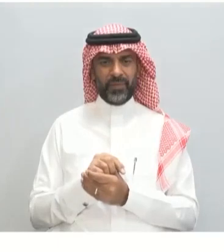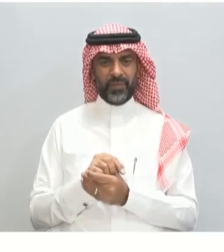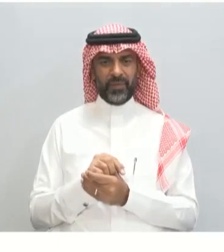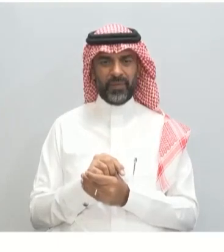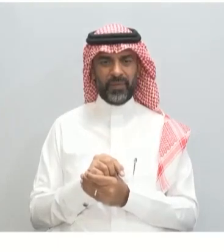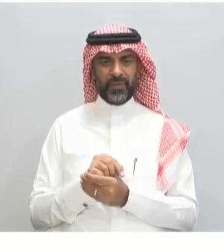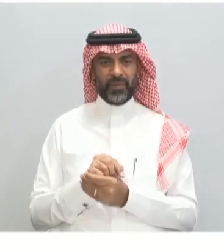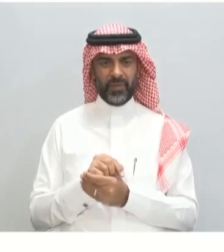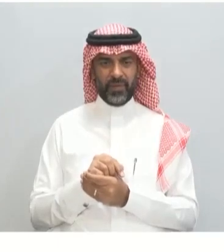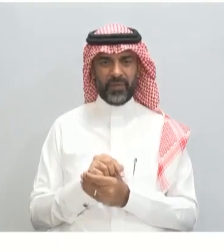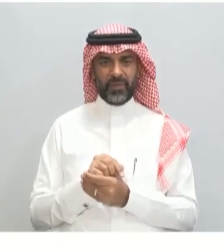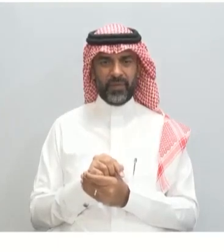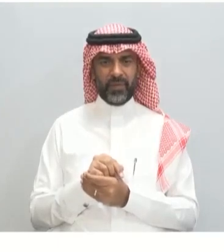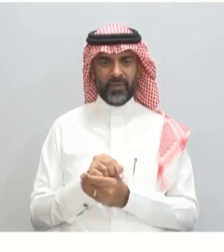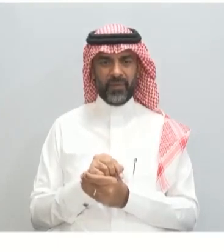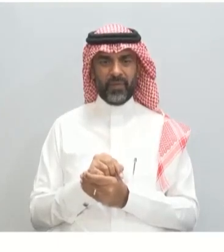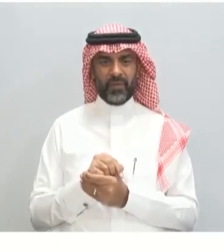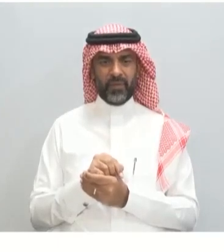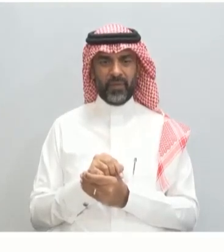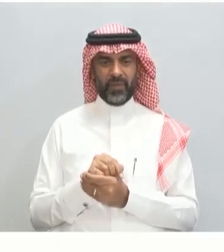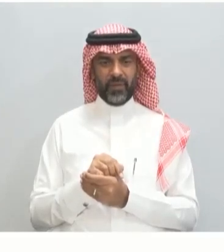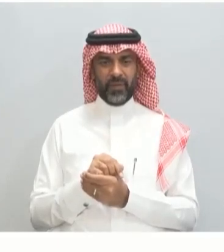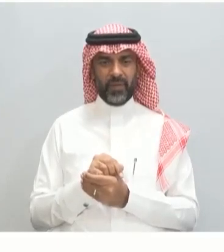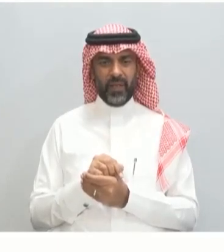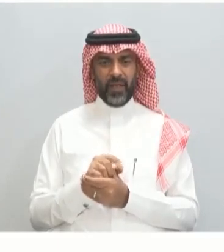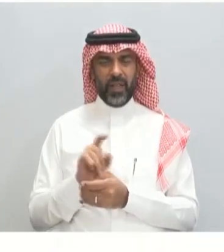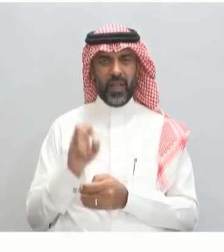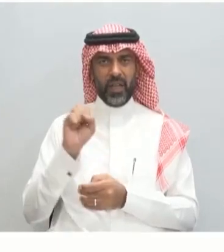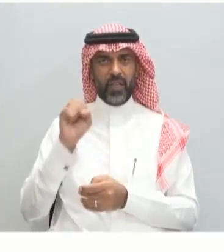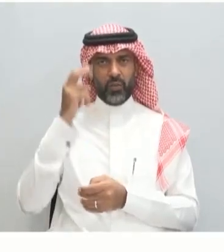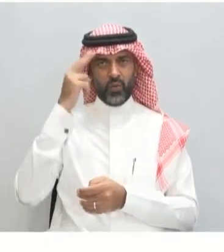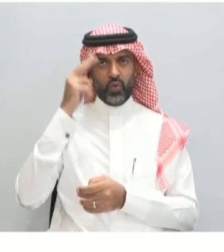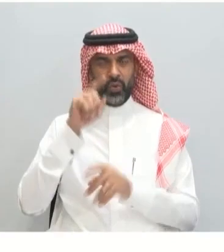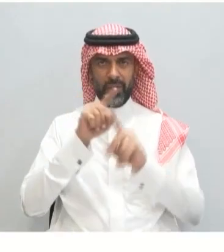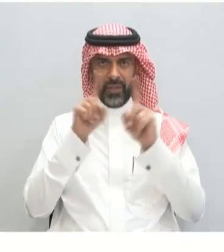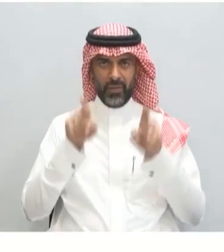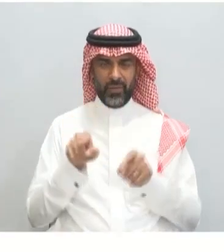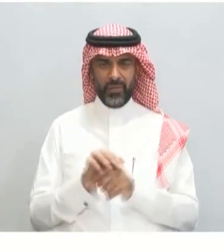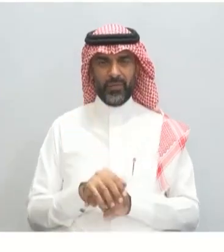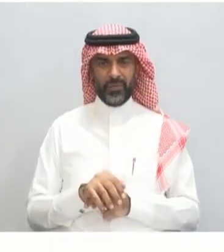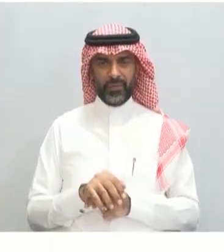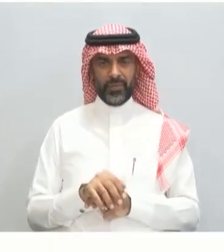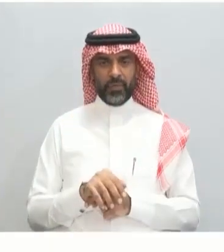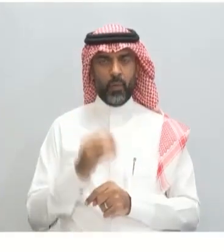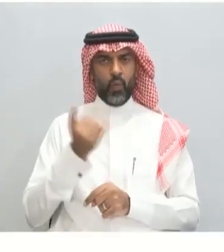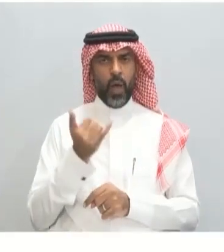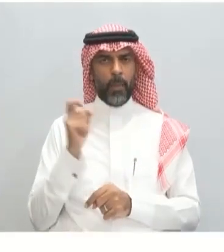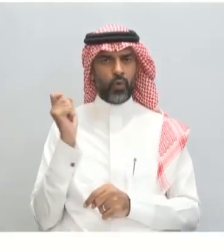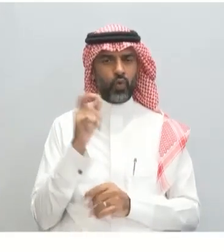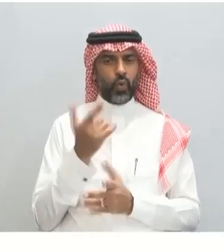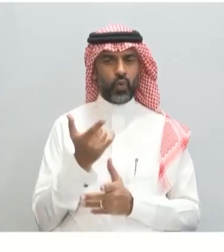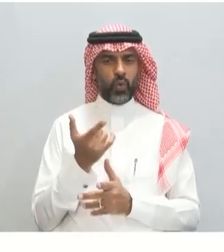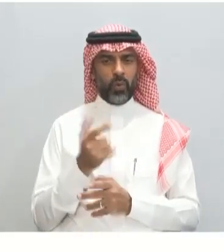الى صخور بركانيه هي ما تتكون منها صخور المملكه العربيه السعوديه اهميه الصخور